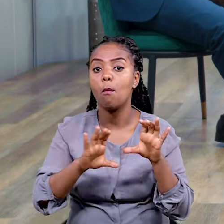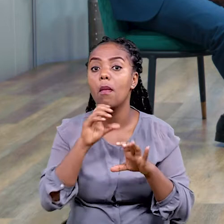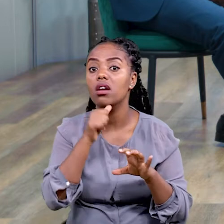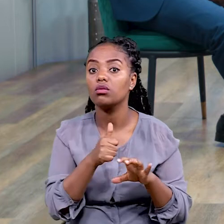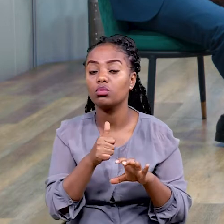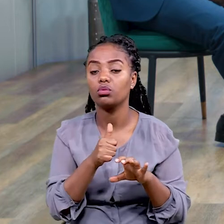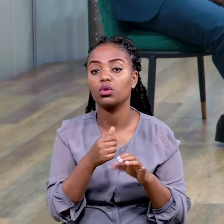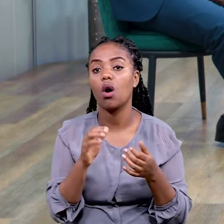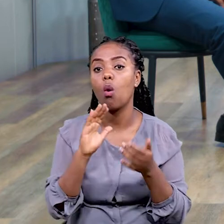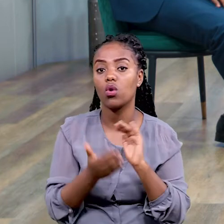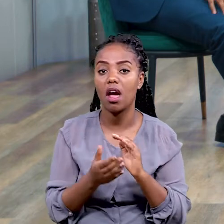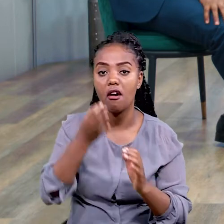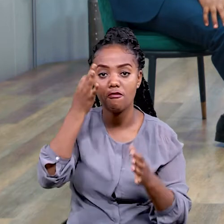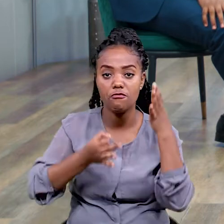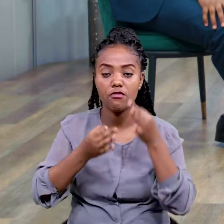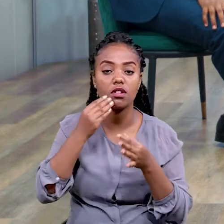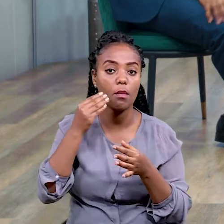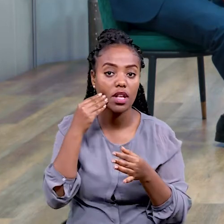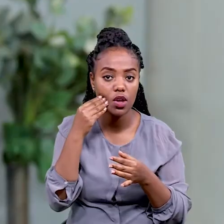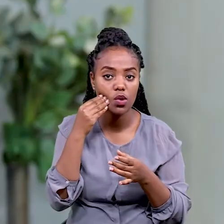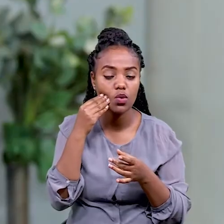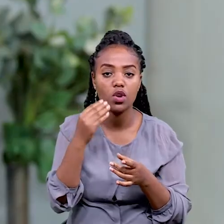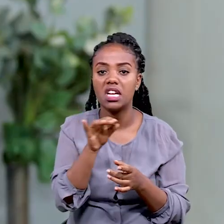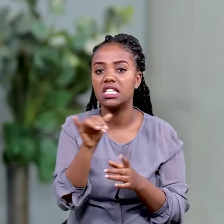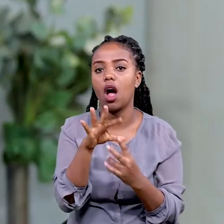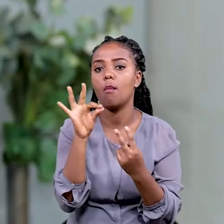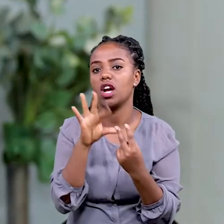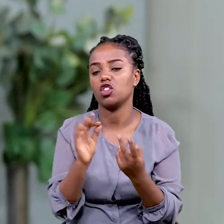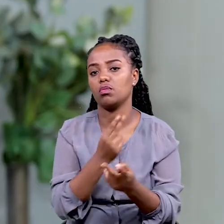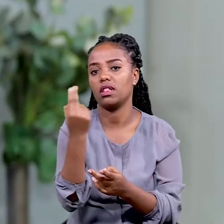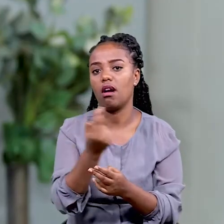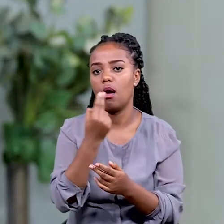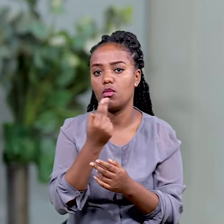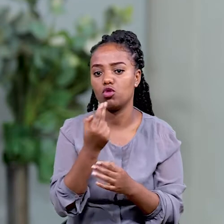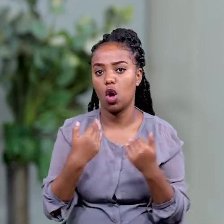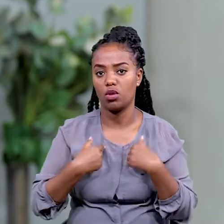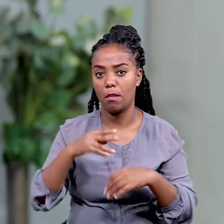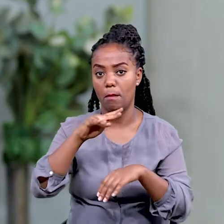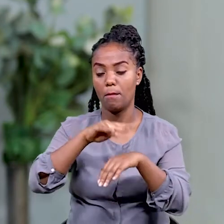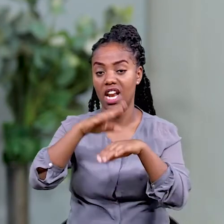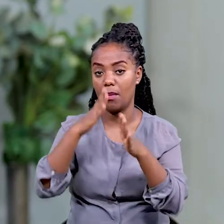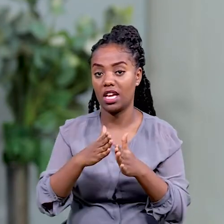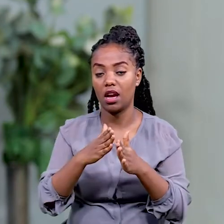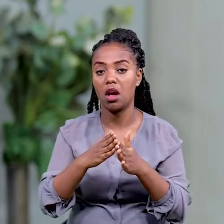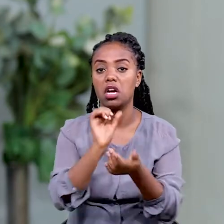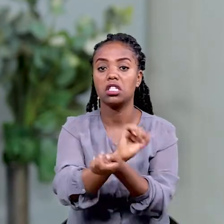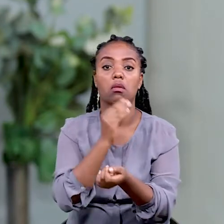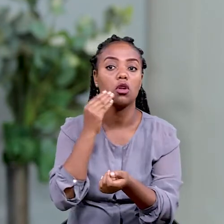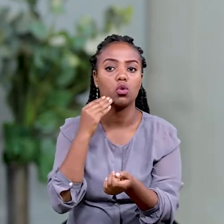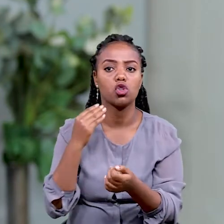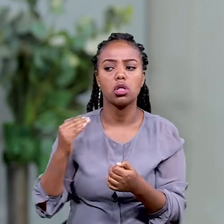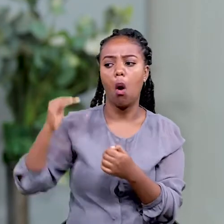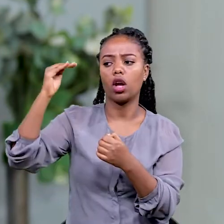ከሆነ ፍርድ ቤቶች እንደ አማራጭ የሚጠቀሙት ያሉትን መደበኛ ማረሚያ ቤቶች፣